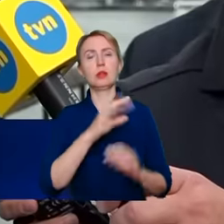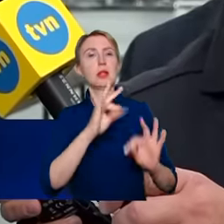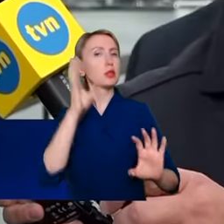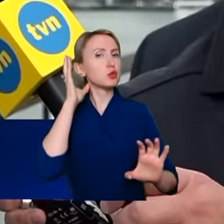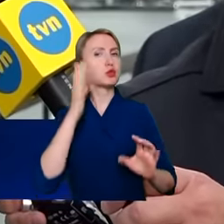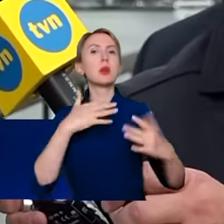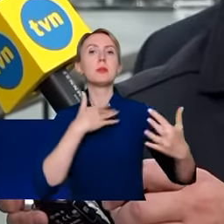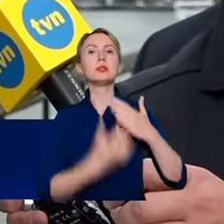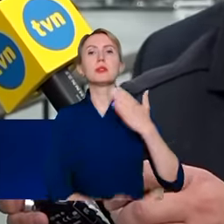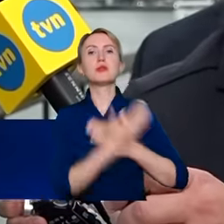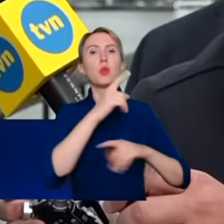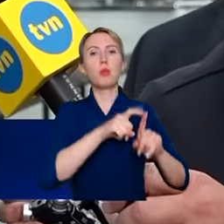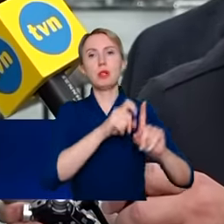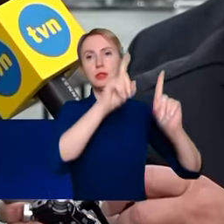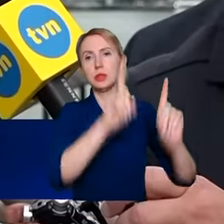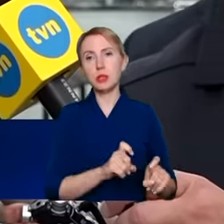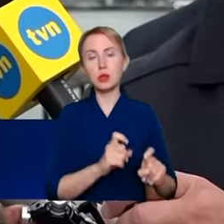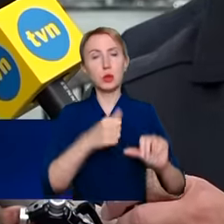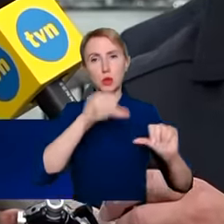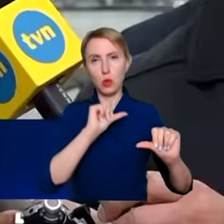od października zeszłego roku